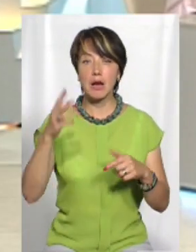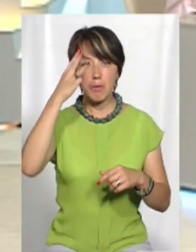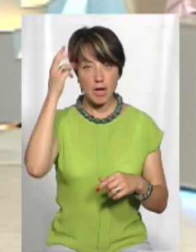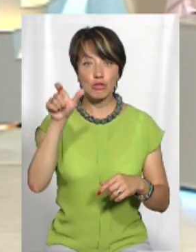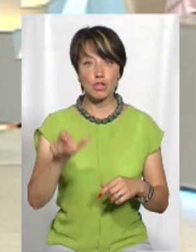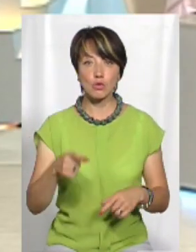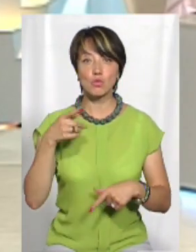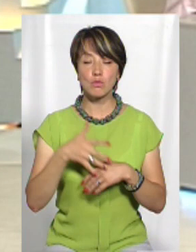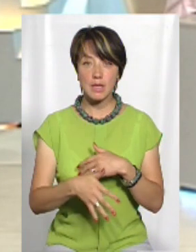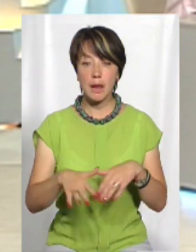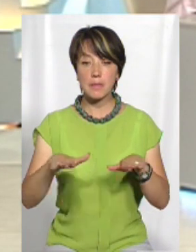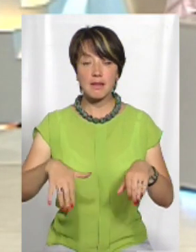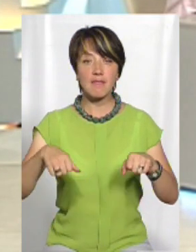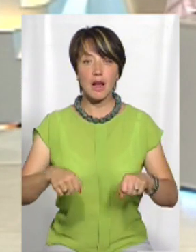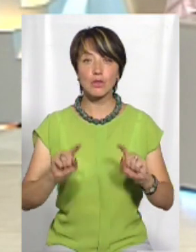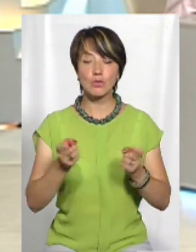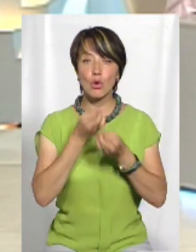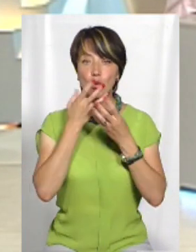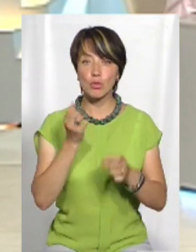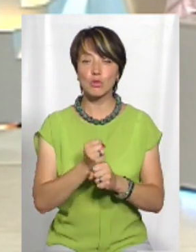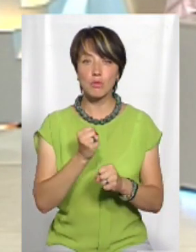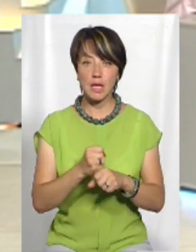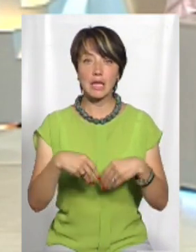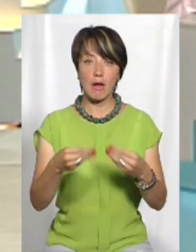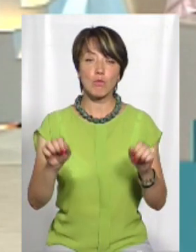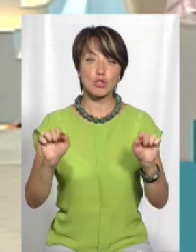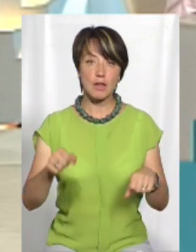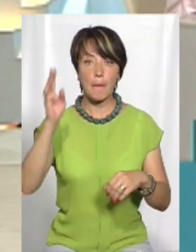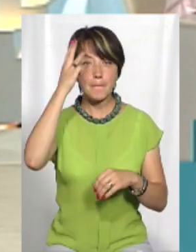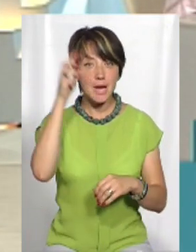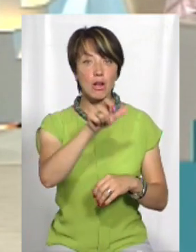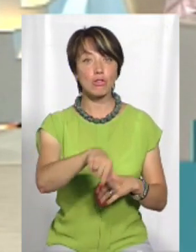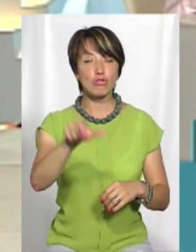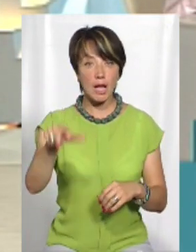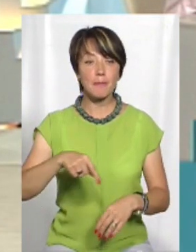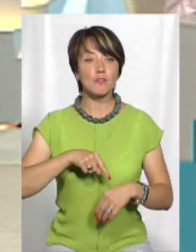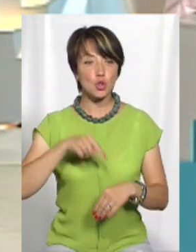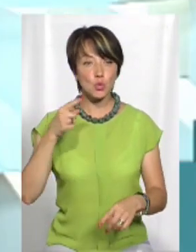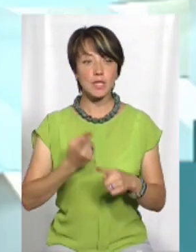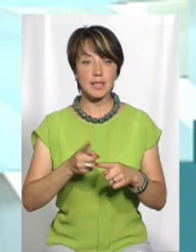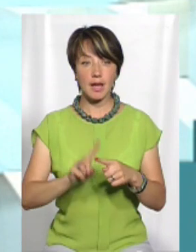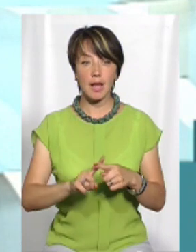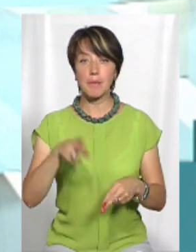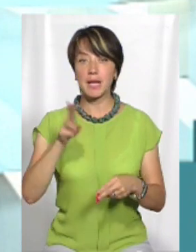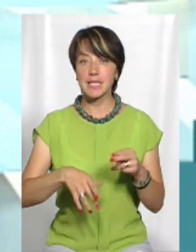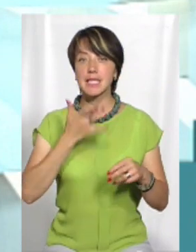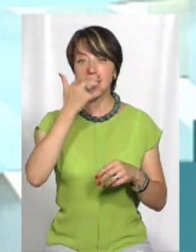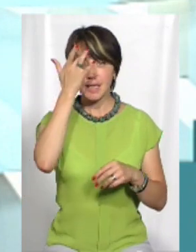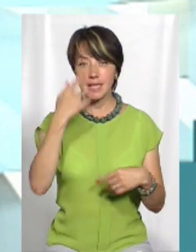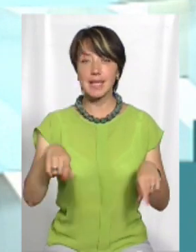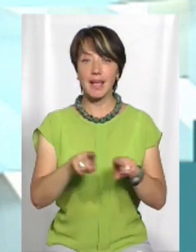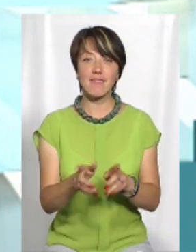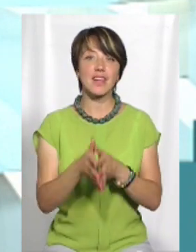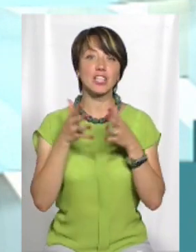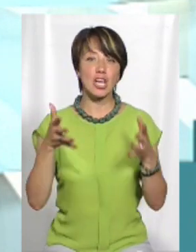Не зрозуміло, що місцева влада дуже добре зробила, що дала можливість хмельничанам відчути ось таке наприкінці літа, відчути